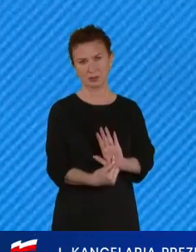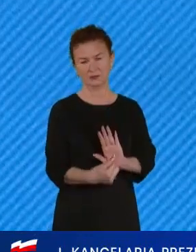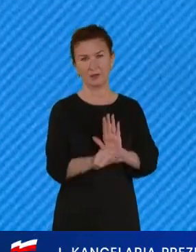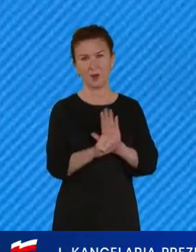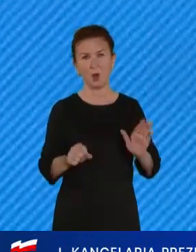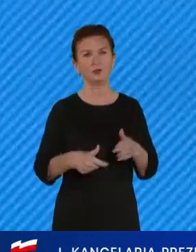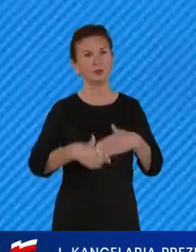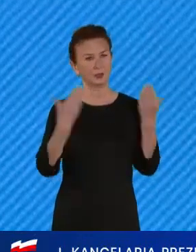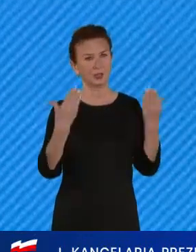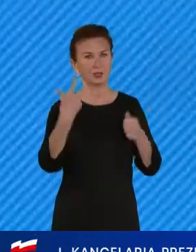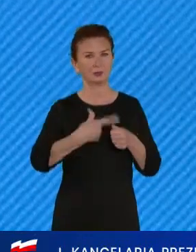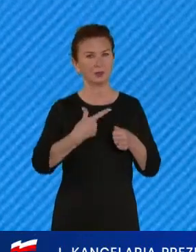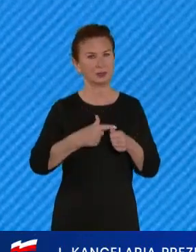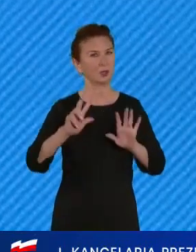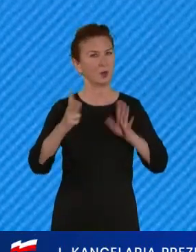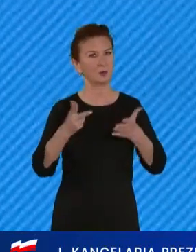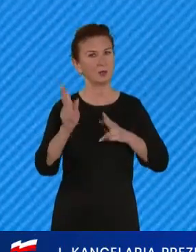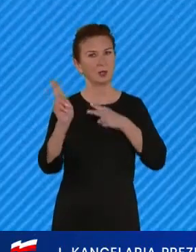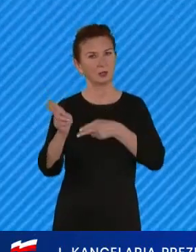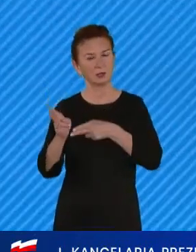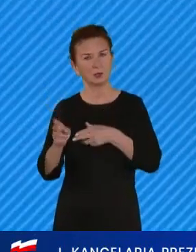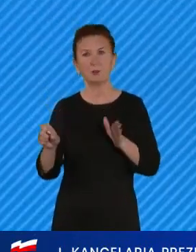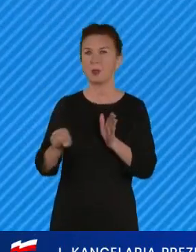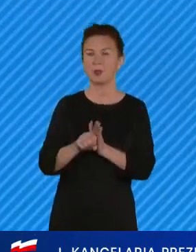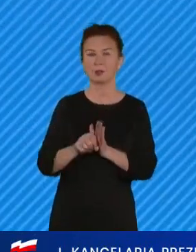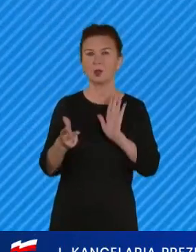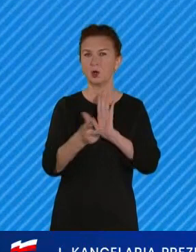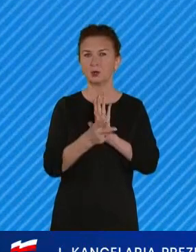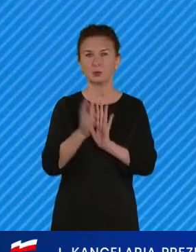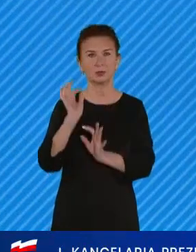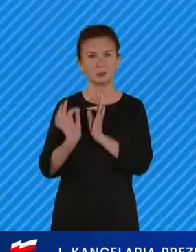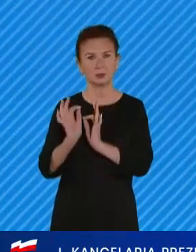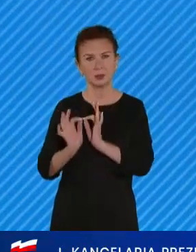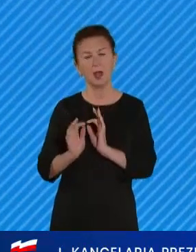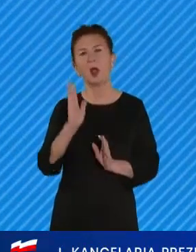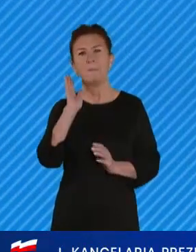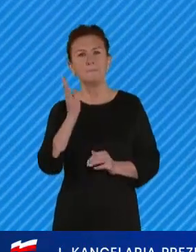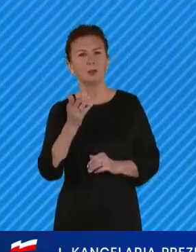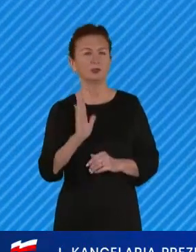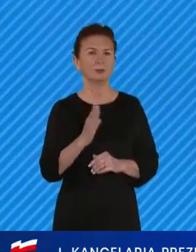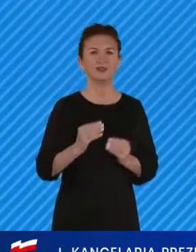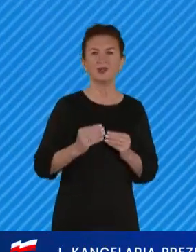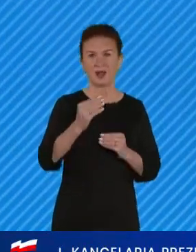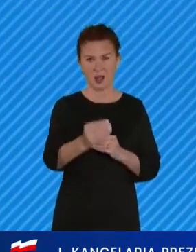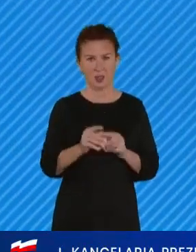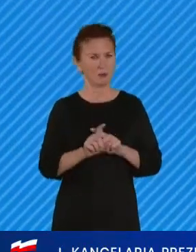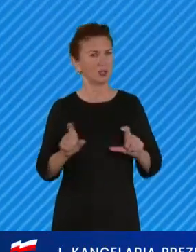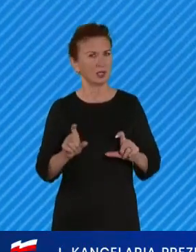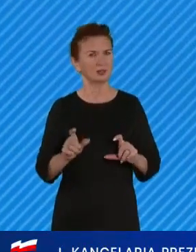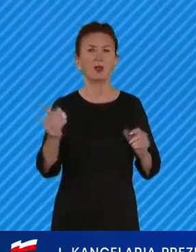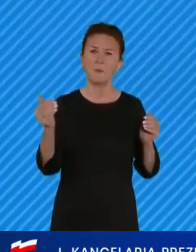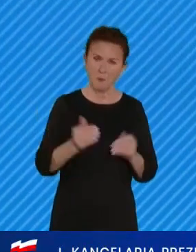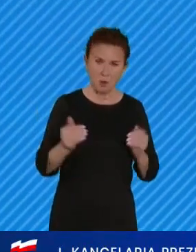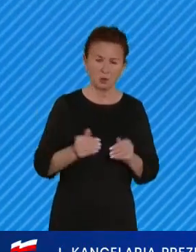dnia 28 listopada do 18 stycznia. Później będziemy mieli etap, w którym być